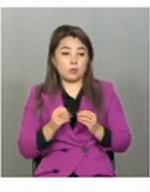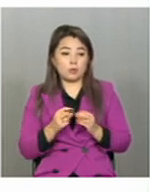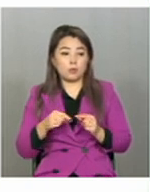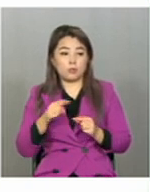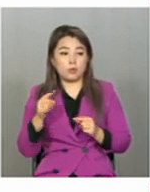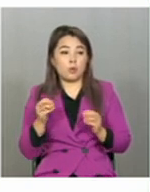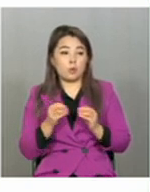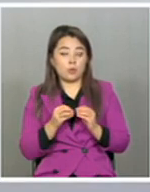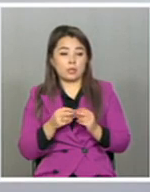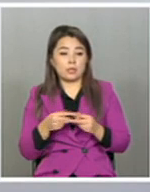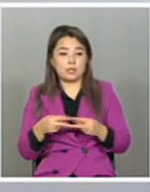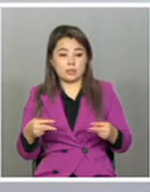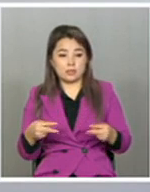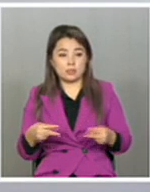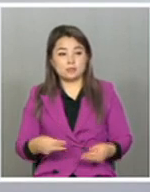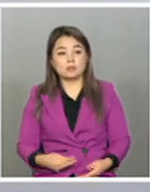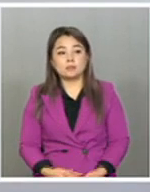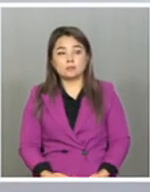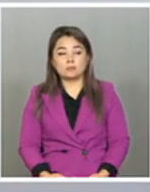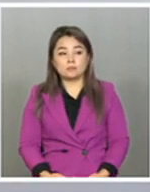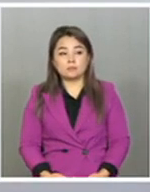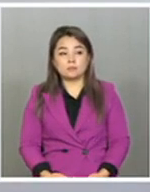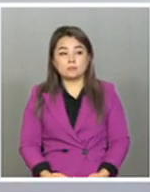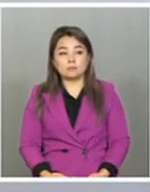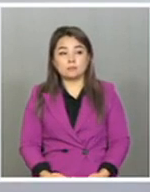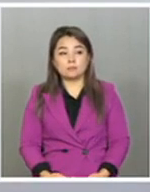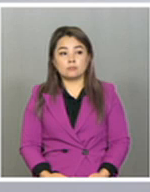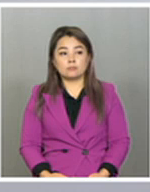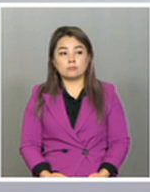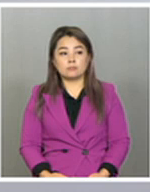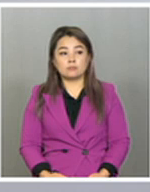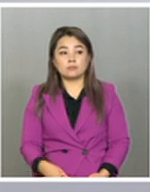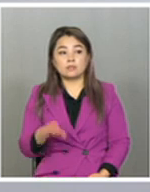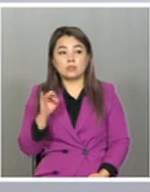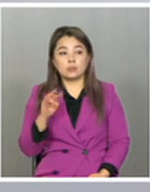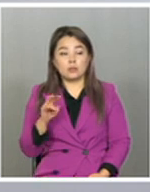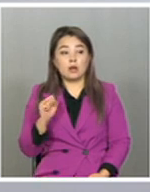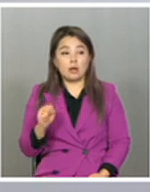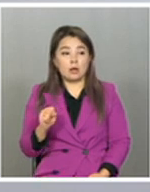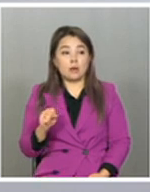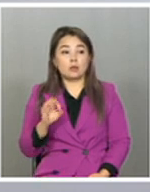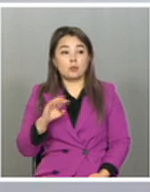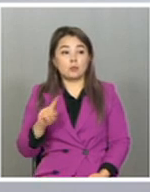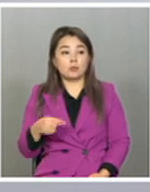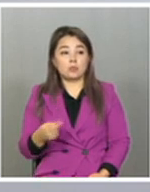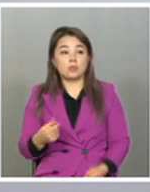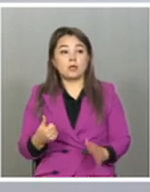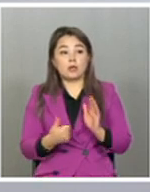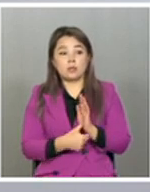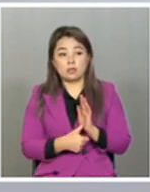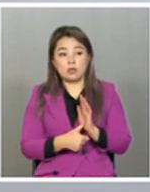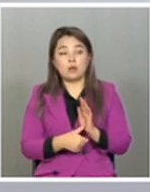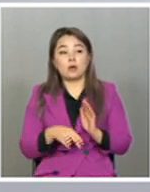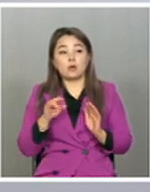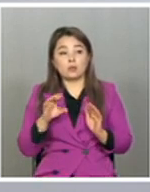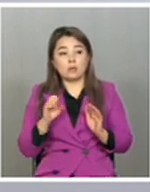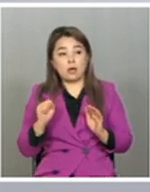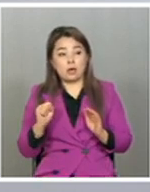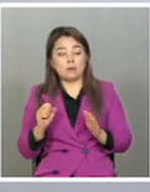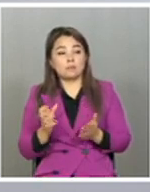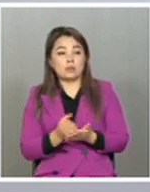астында 10-ға тең. Келесі тапсырма. Синус а 0,16 болса, косинус а-ның мәнін